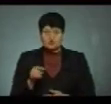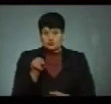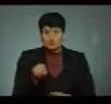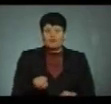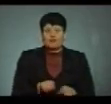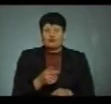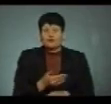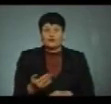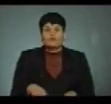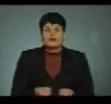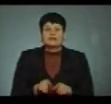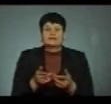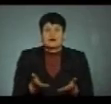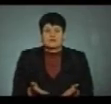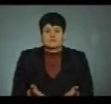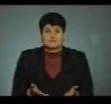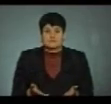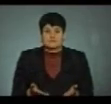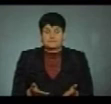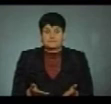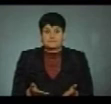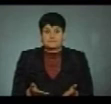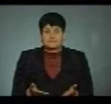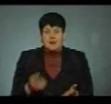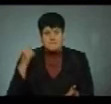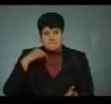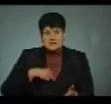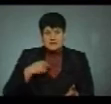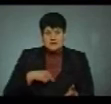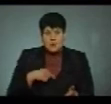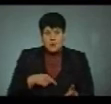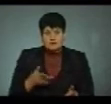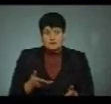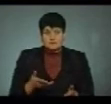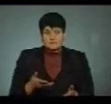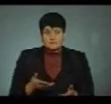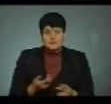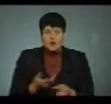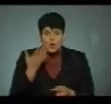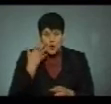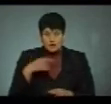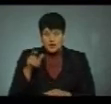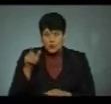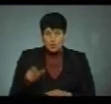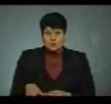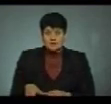так, скажімо так, знаєте, в психологів оце, коли людина,